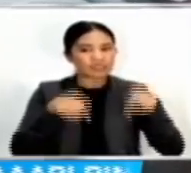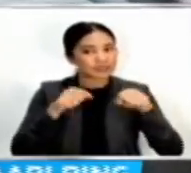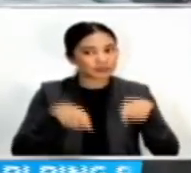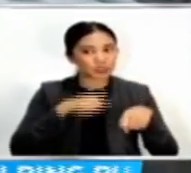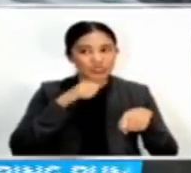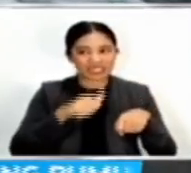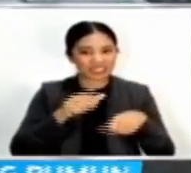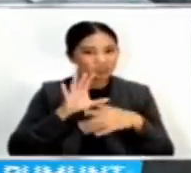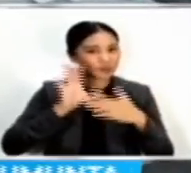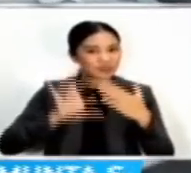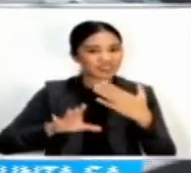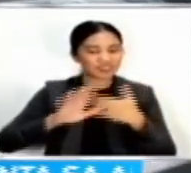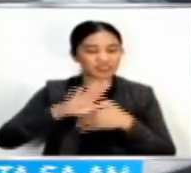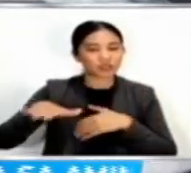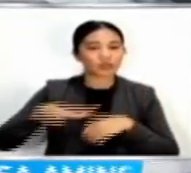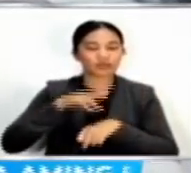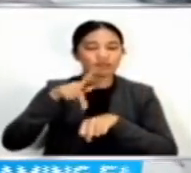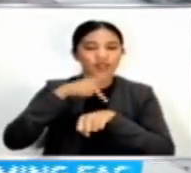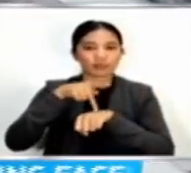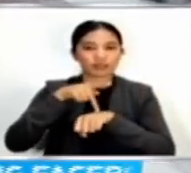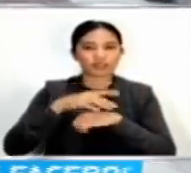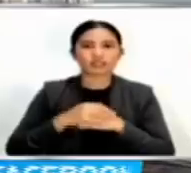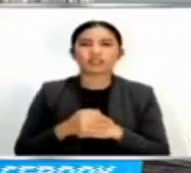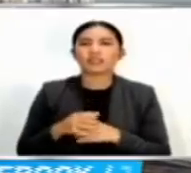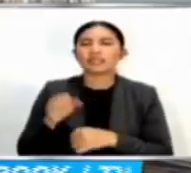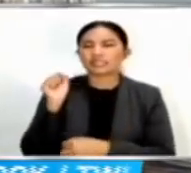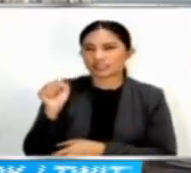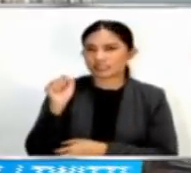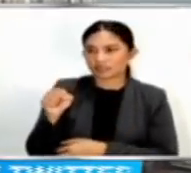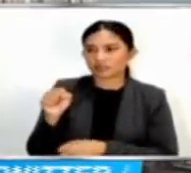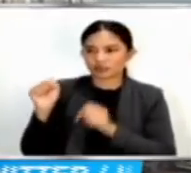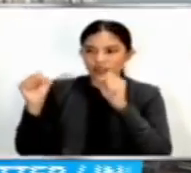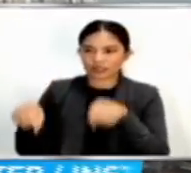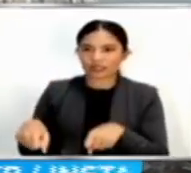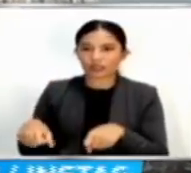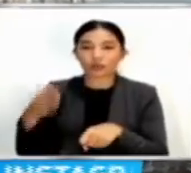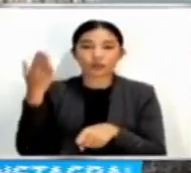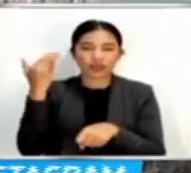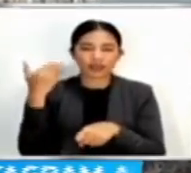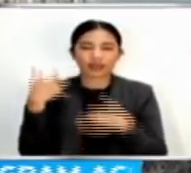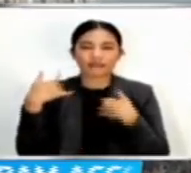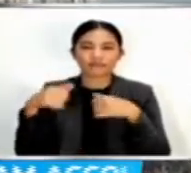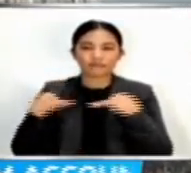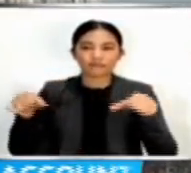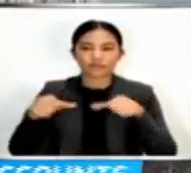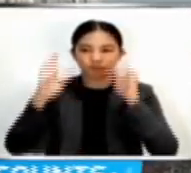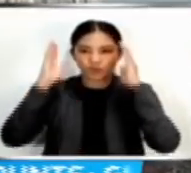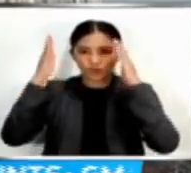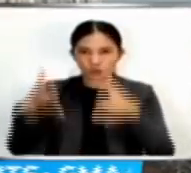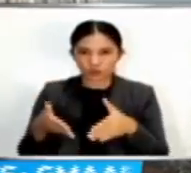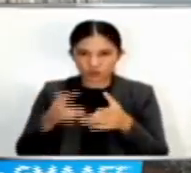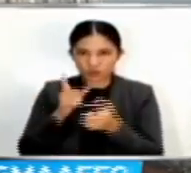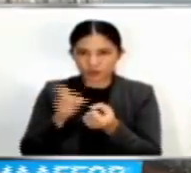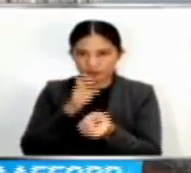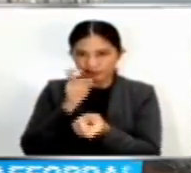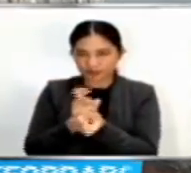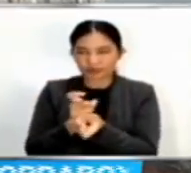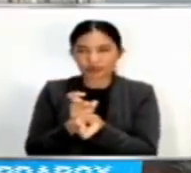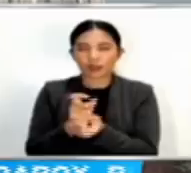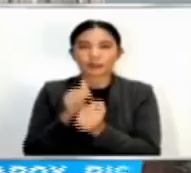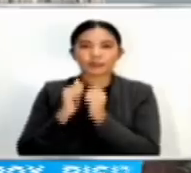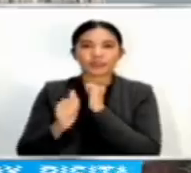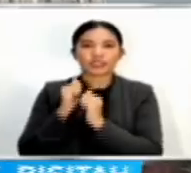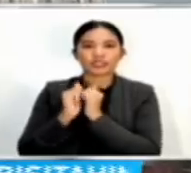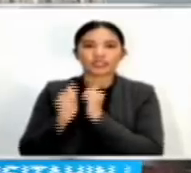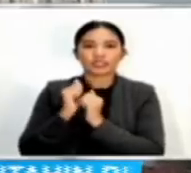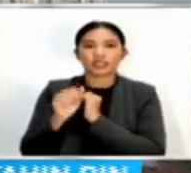Pwede po yun kasi area-specific naman yung ating herd immunity. Ibig sabihin nun, sa isang lugar, pag na-attain